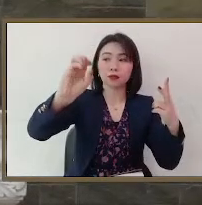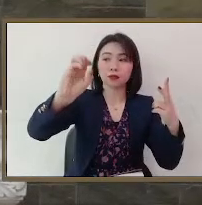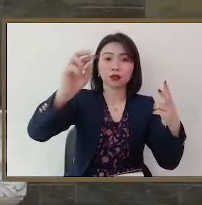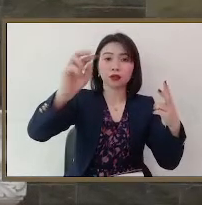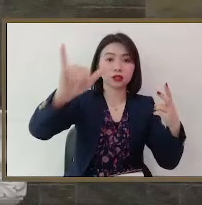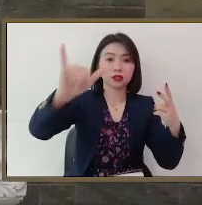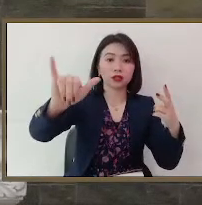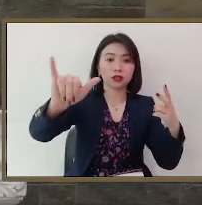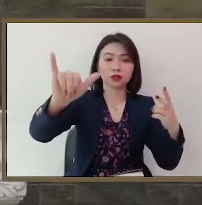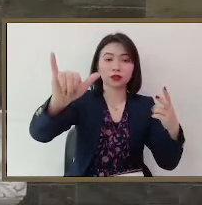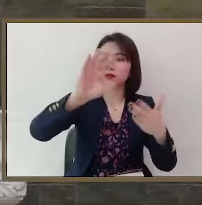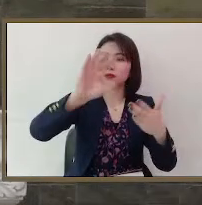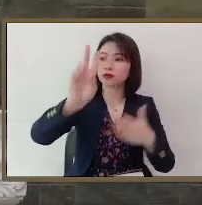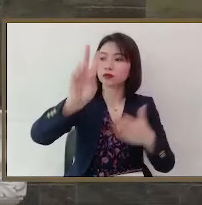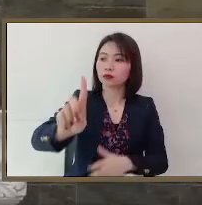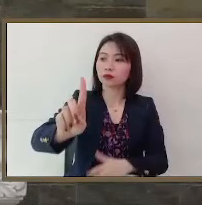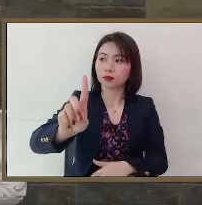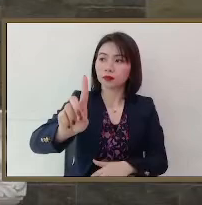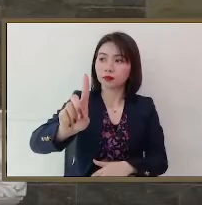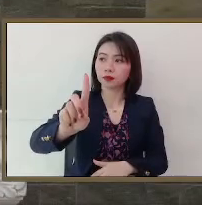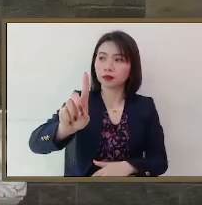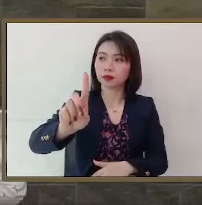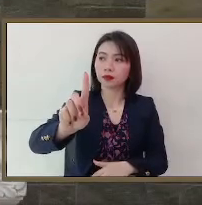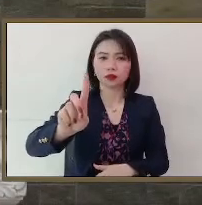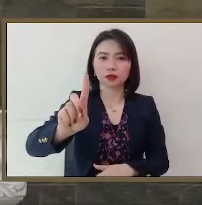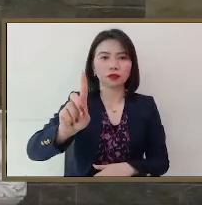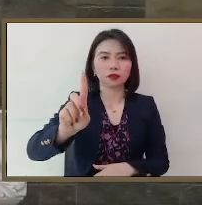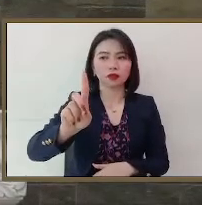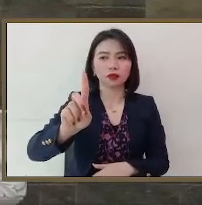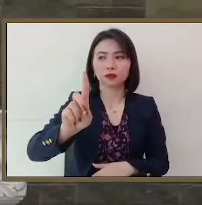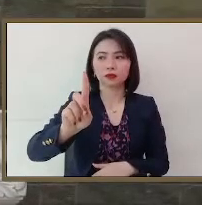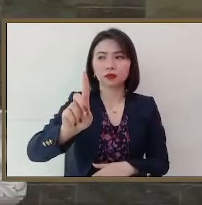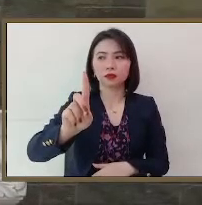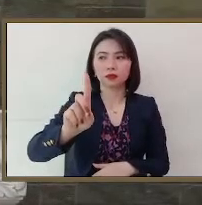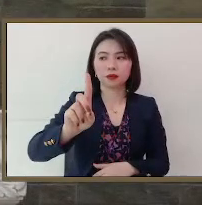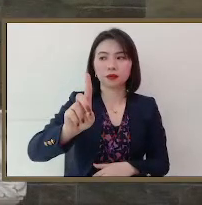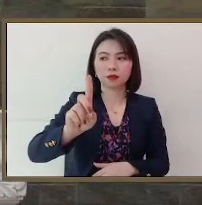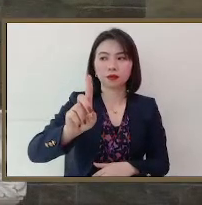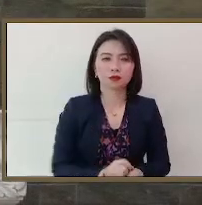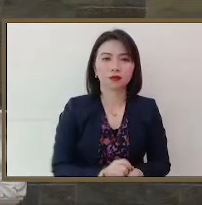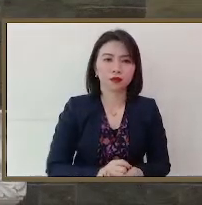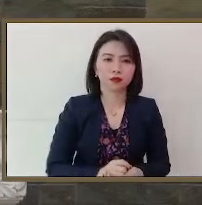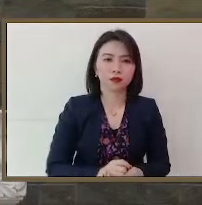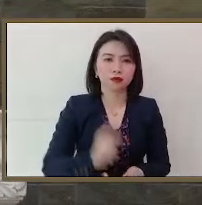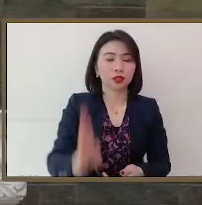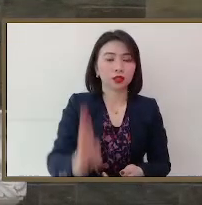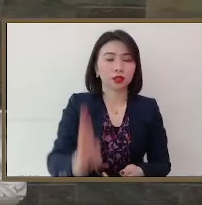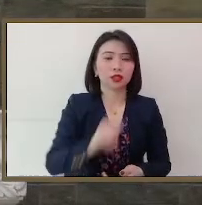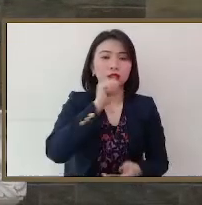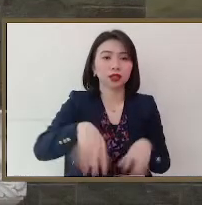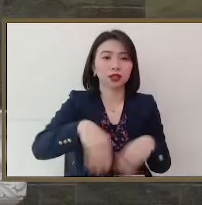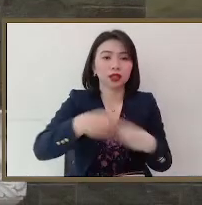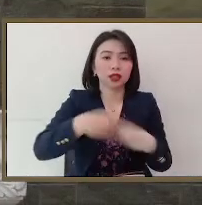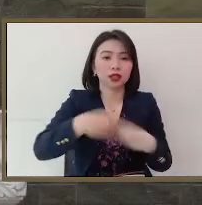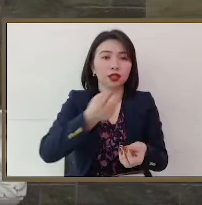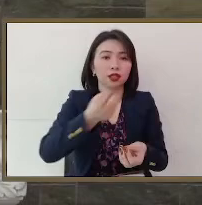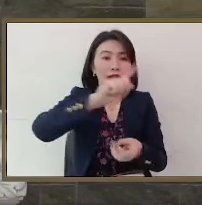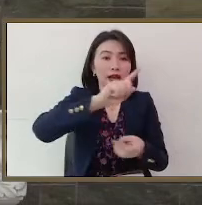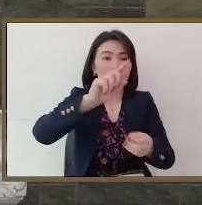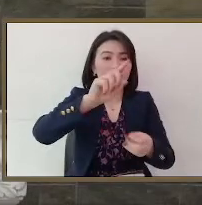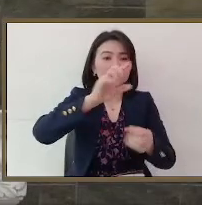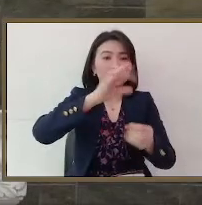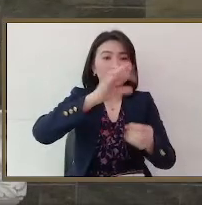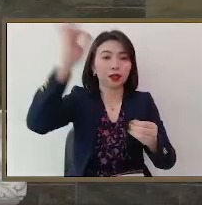it, okay? I-review nyo lamang po yung pag-uwi nyo mga patid. God did not give us the spirit of fear, but of power. Sa dulo